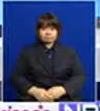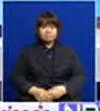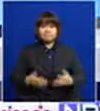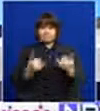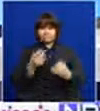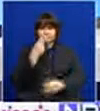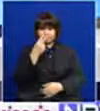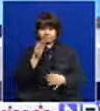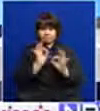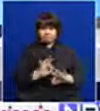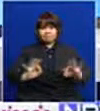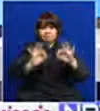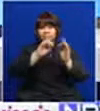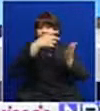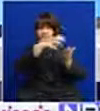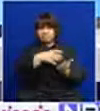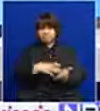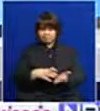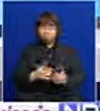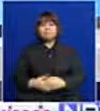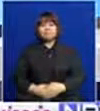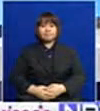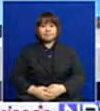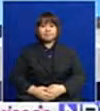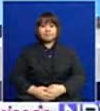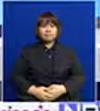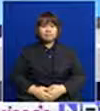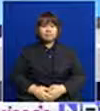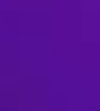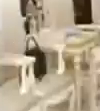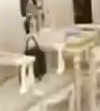และช่วงนี้ไปติดตามประเด็นข่าวสำคัญที่เกิดขึ้นในรอบวันในชีพจรข่าวกันต่อครับ